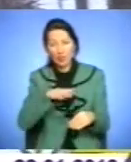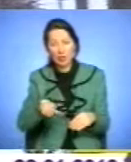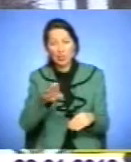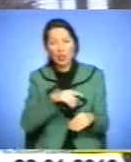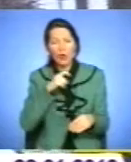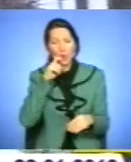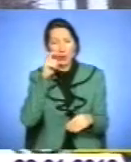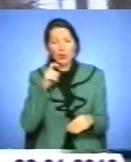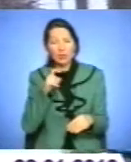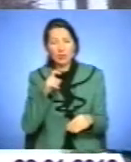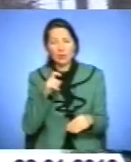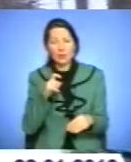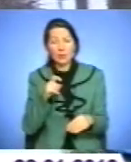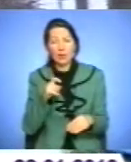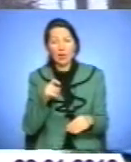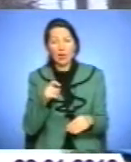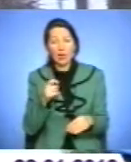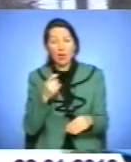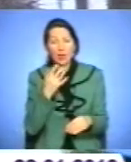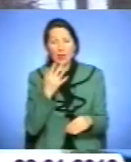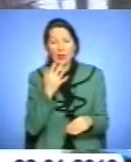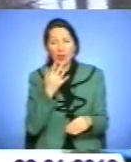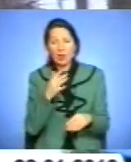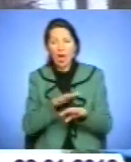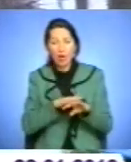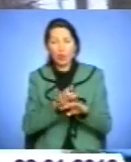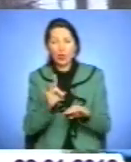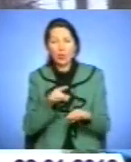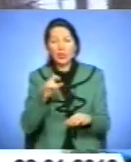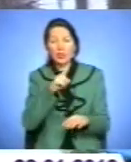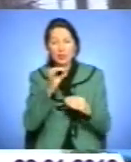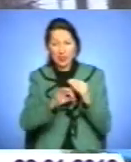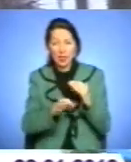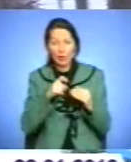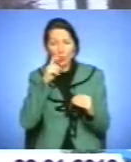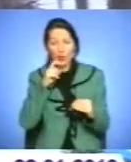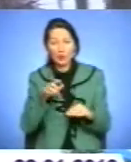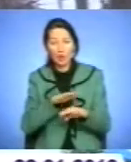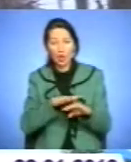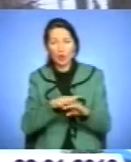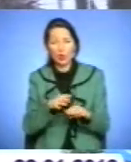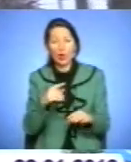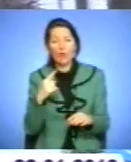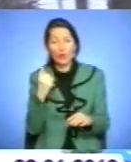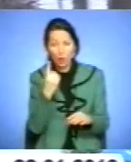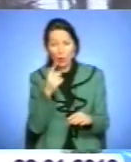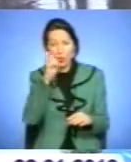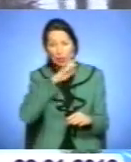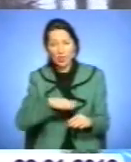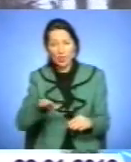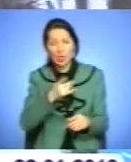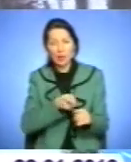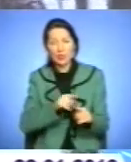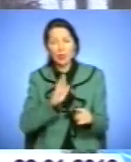Народної Республіки і Західноукраїнської Народної Республіки в одну державу. Це була повноважна делегація ЗУНР на чолі з